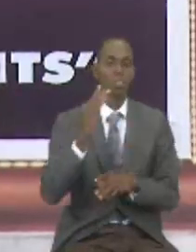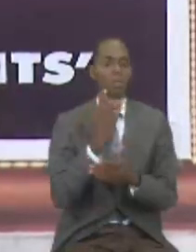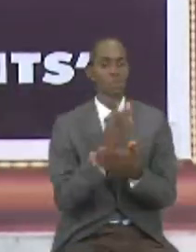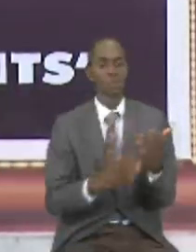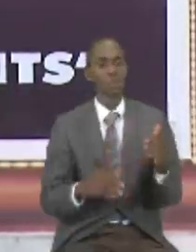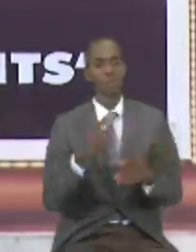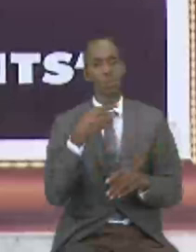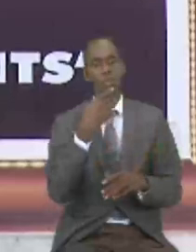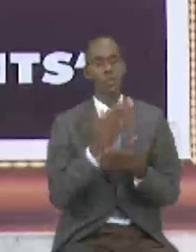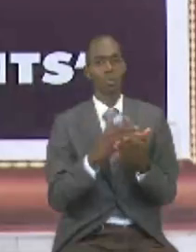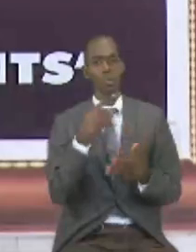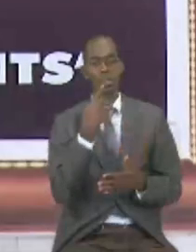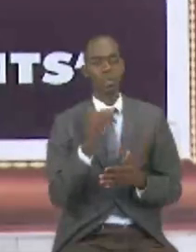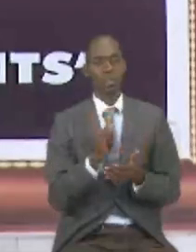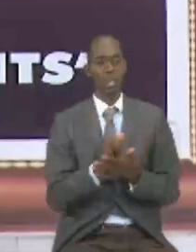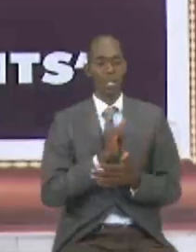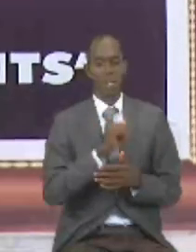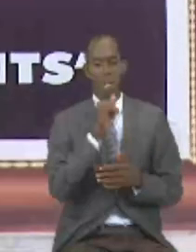une preuve pour cela. Ce n'est pas